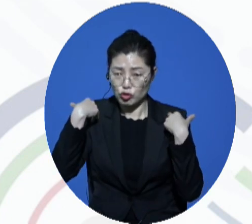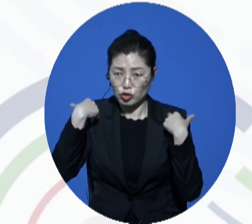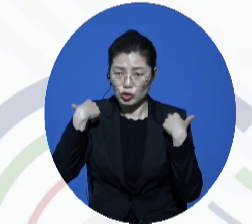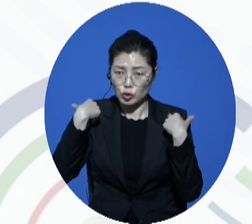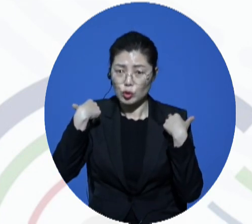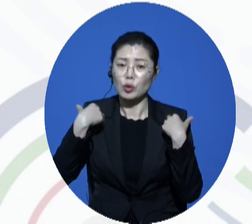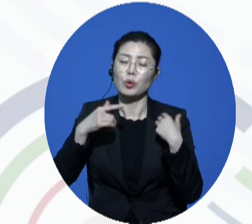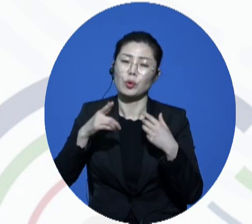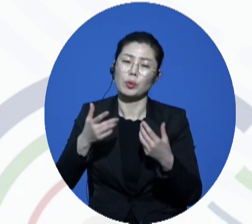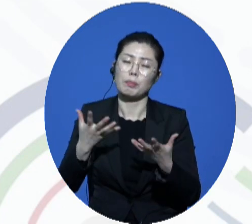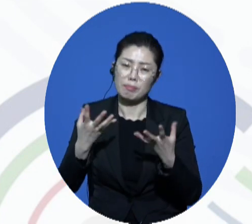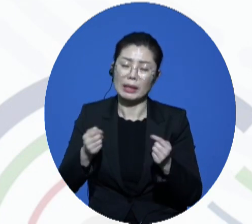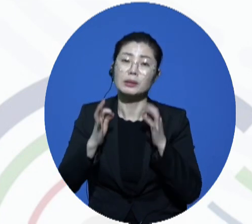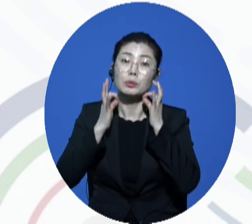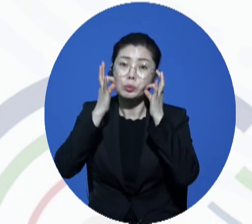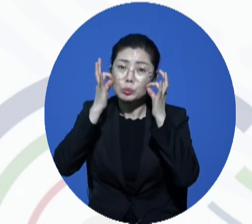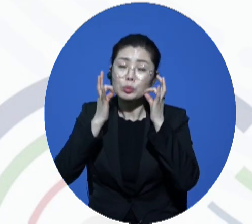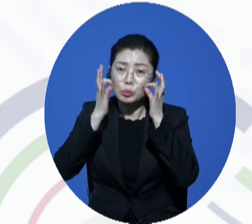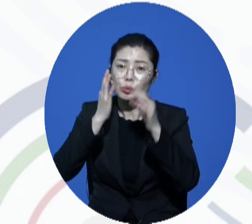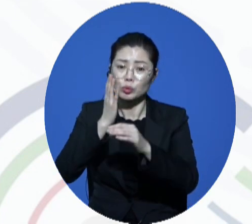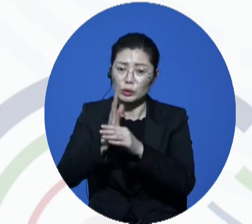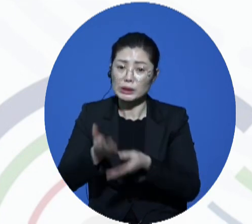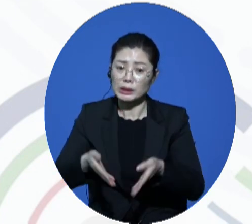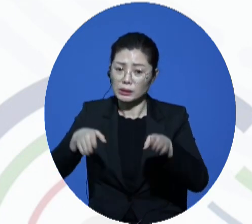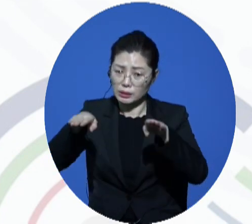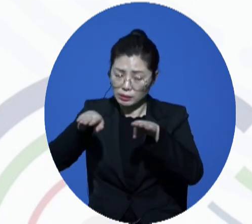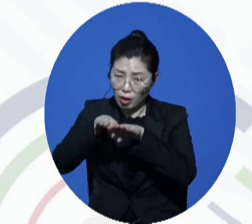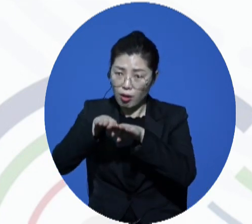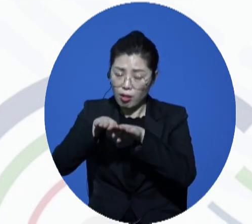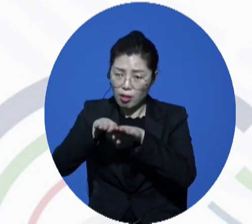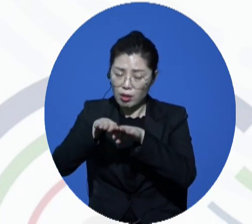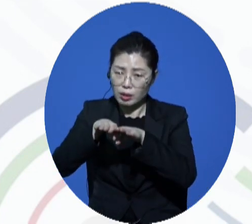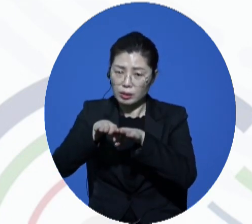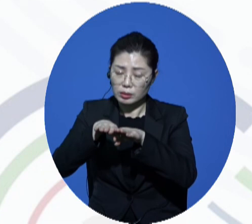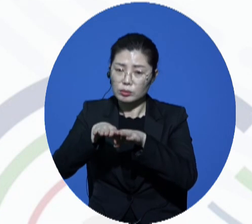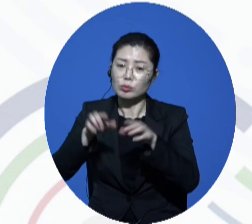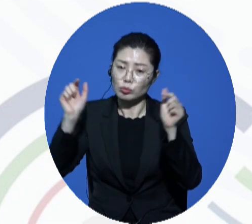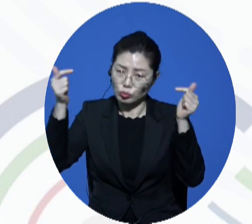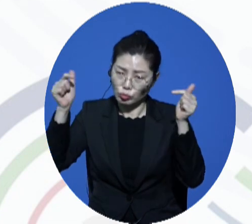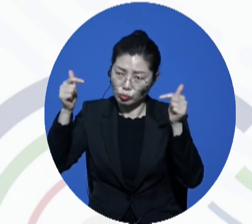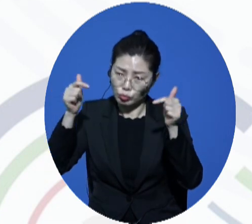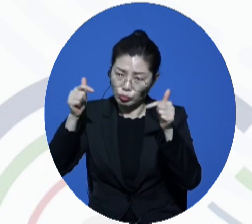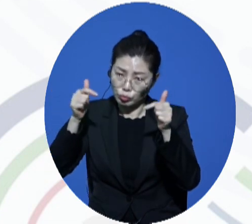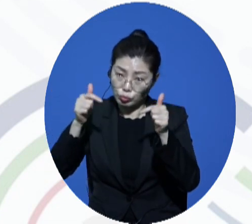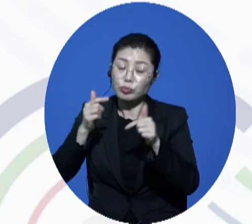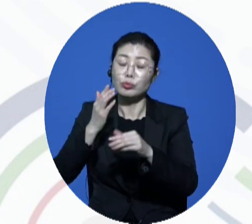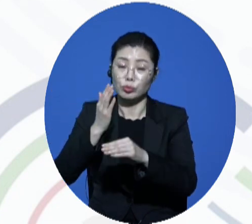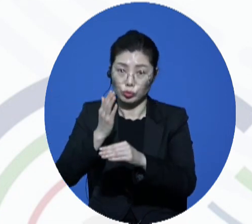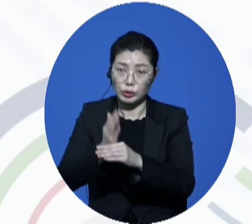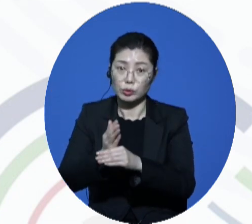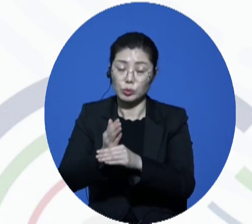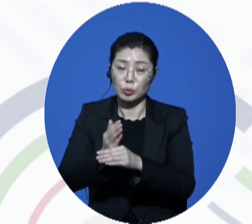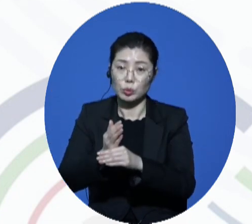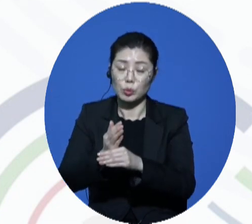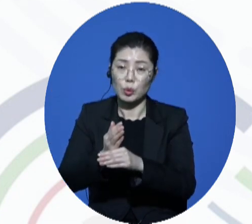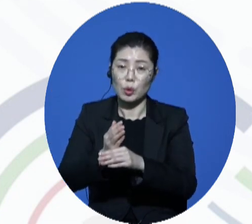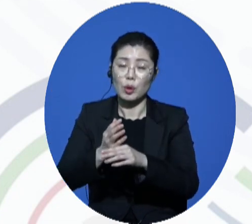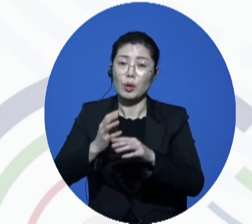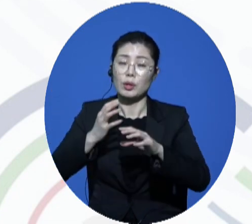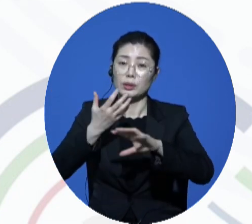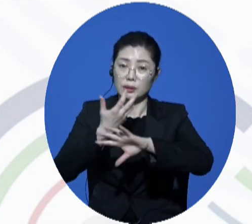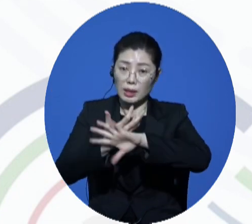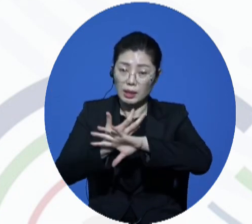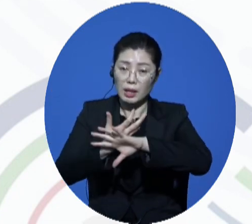사실 그러한 노력을 기울이고 있습니다. 시설을 점점 줄여나가고 있고요. 세계의 많은